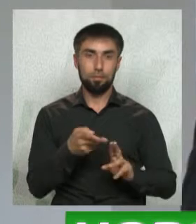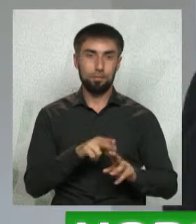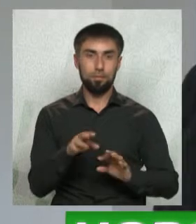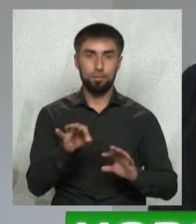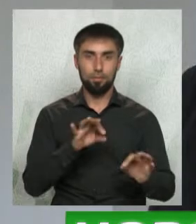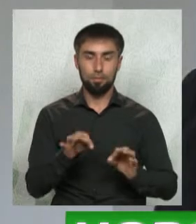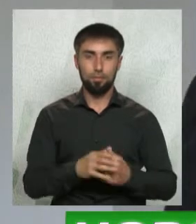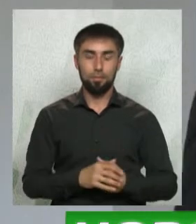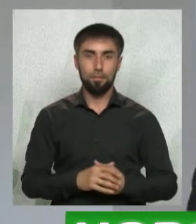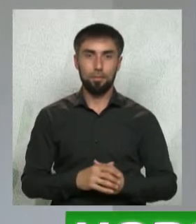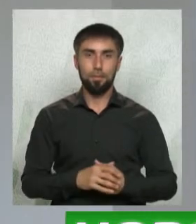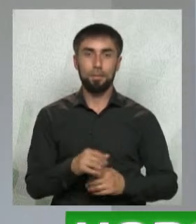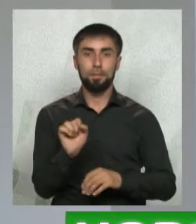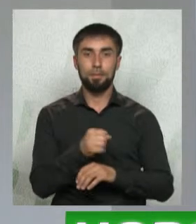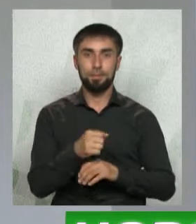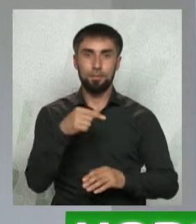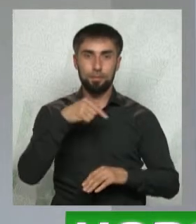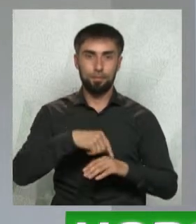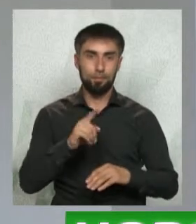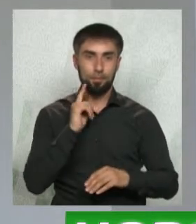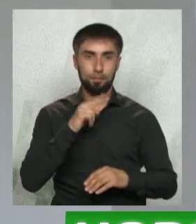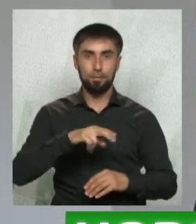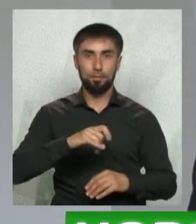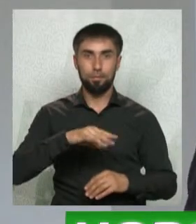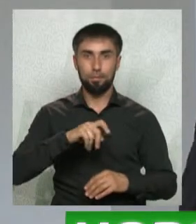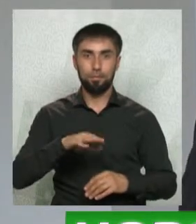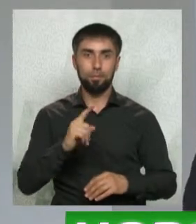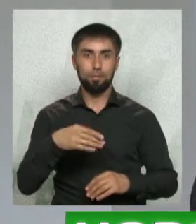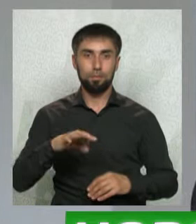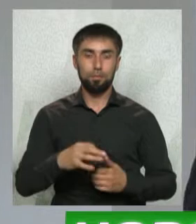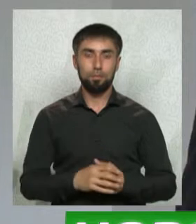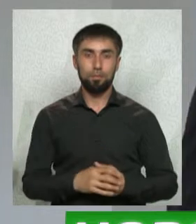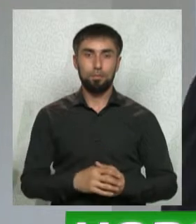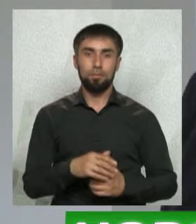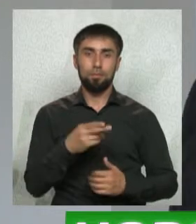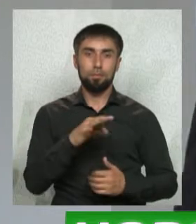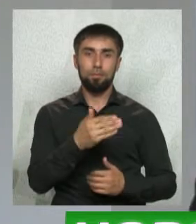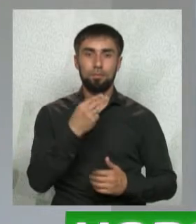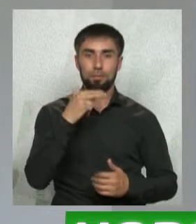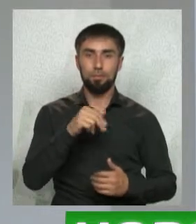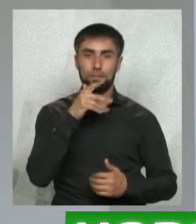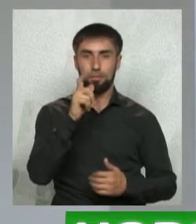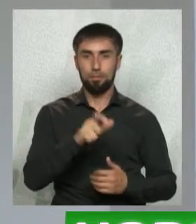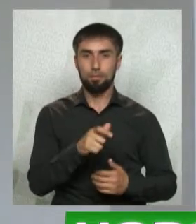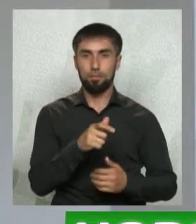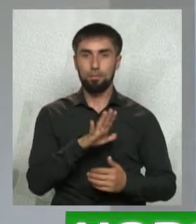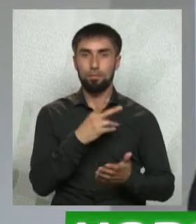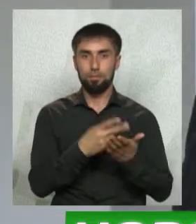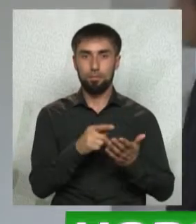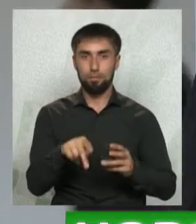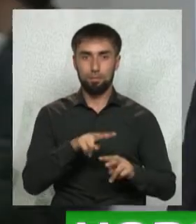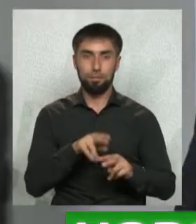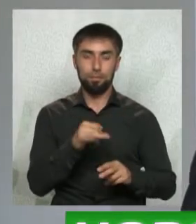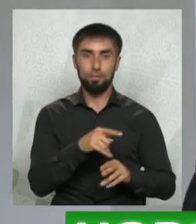отбору. Победители попадают в молодежный парламент, потому что качества, которые человек проявит здесь сегодня, они как